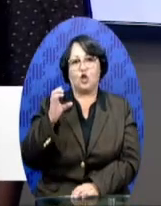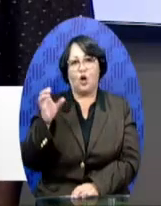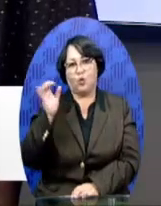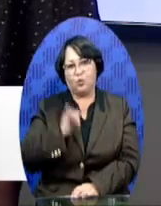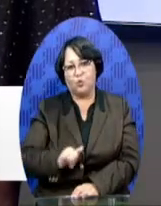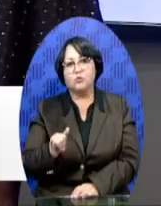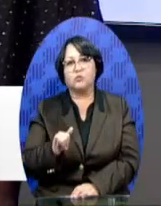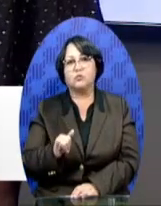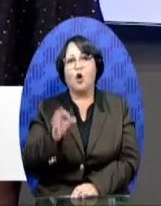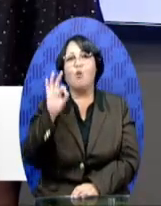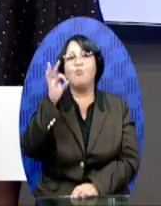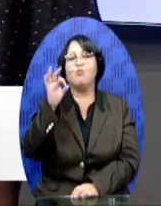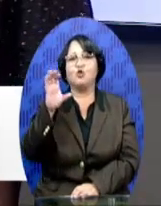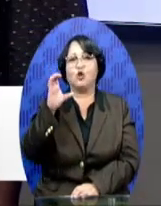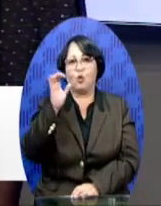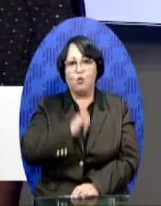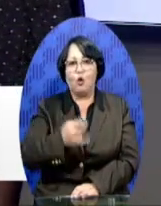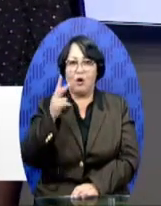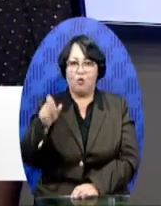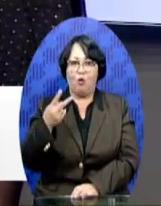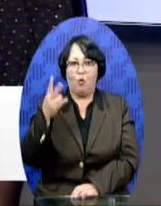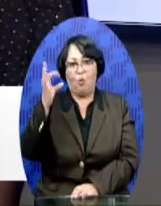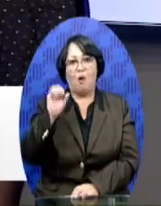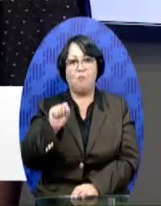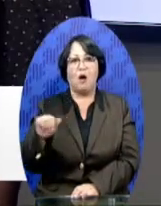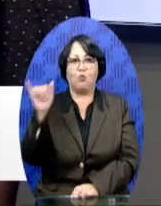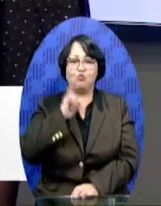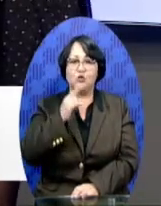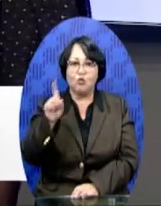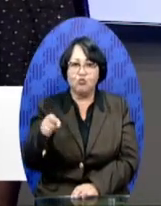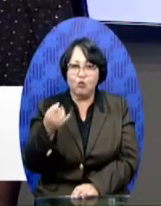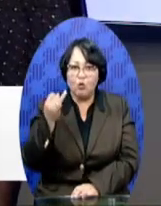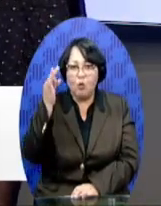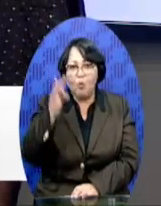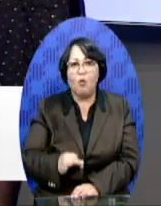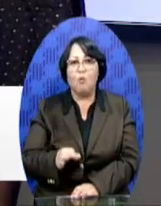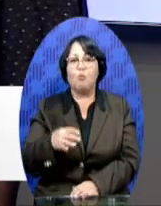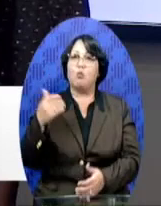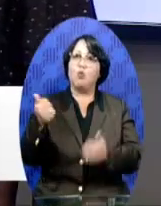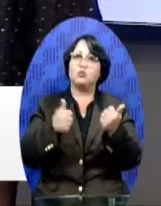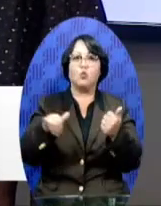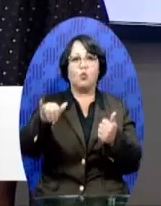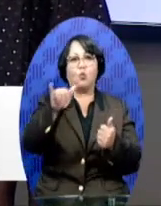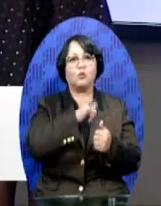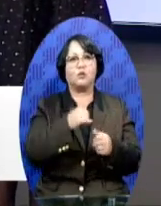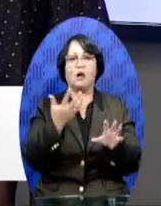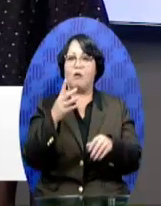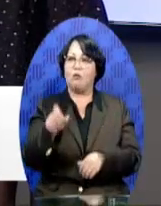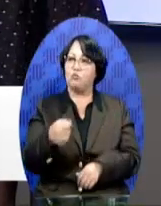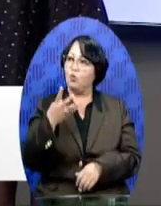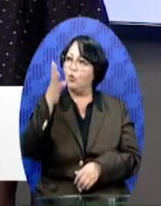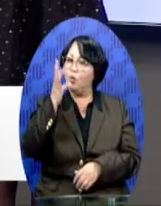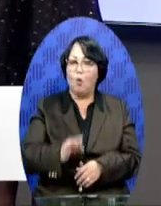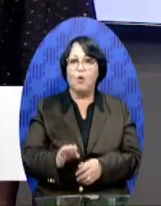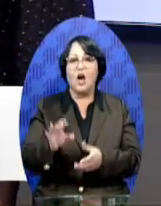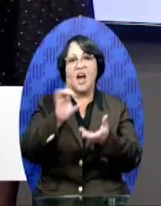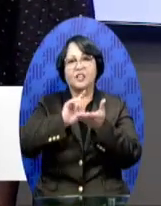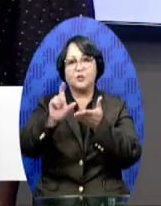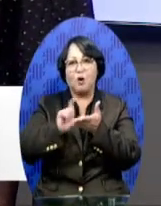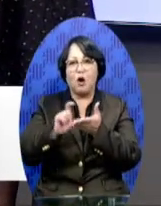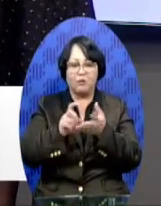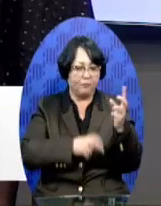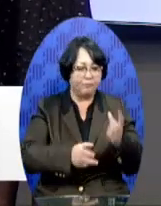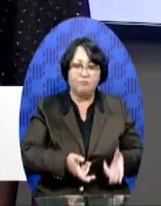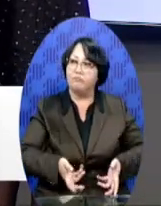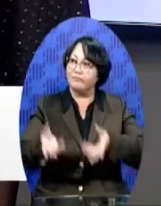Солонгос улстай 2.2%, за Америкийн нэгдсэн улстай 1.7%, бусад улс орнуудтай 5.4%-ийг одоо нийт